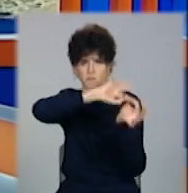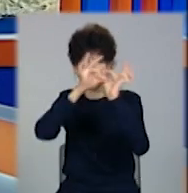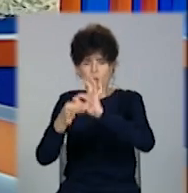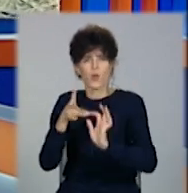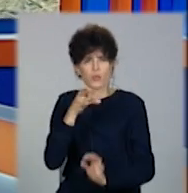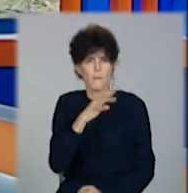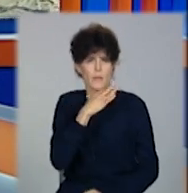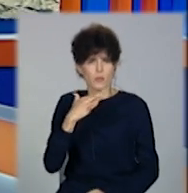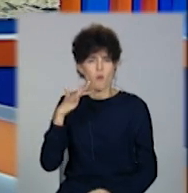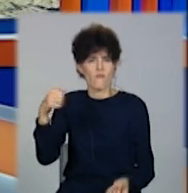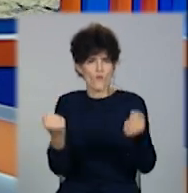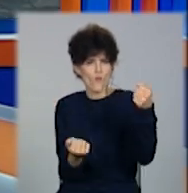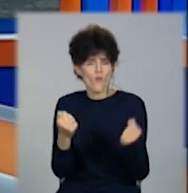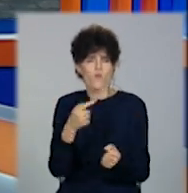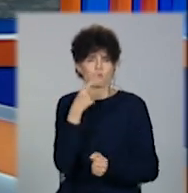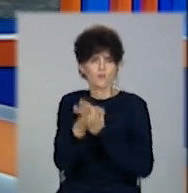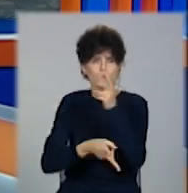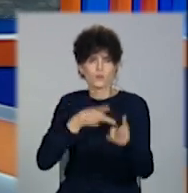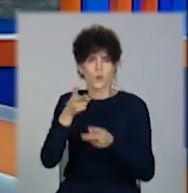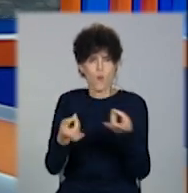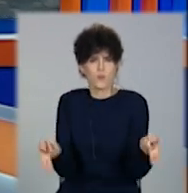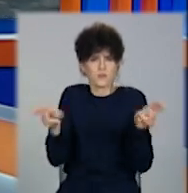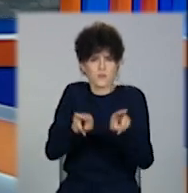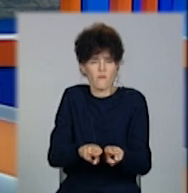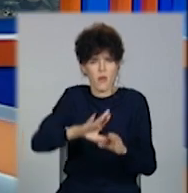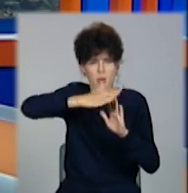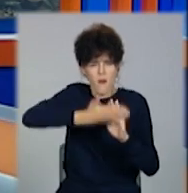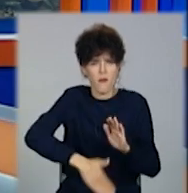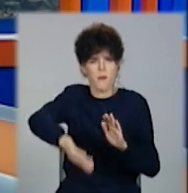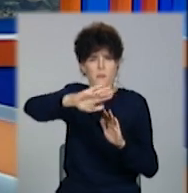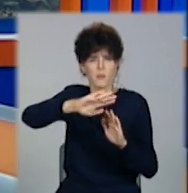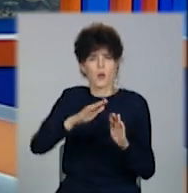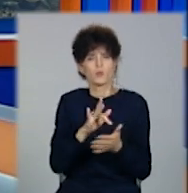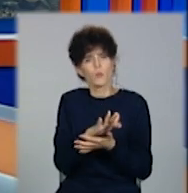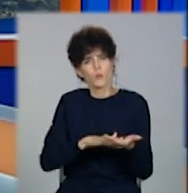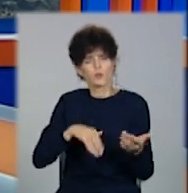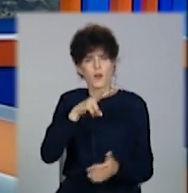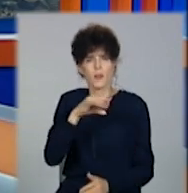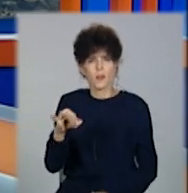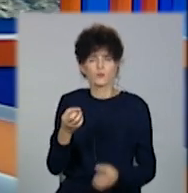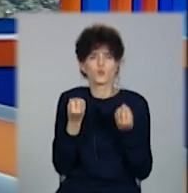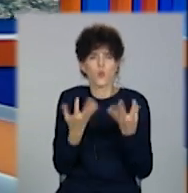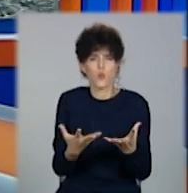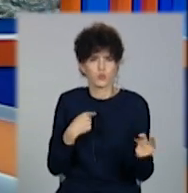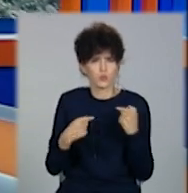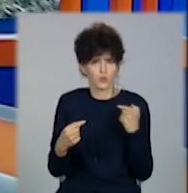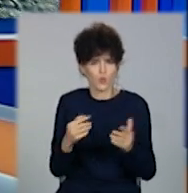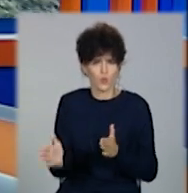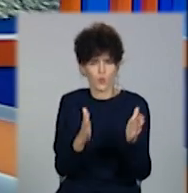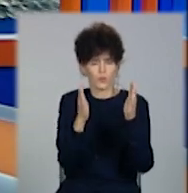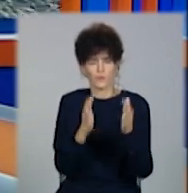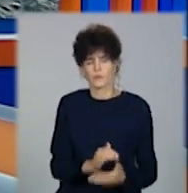на деяких ділянках шляху залишаються глибокі ями. Тож, скільки ще триватимуть незручності, Олена